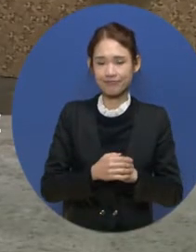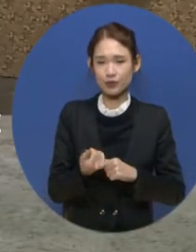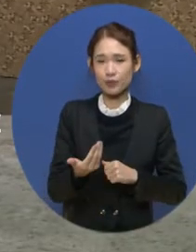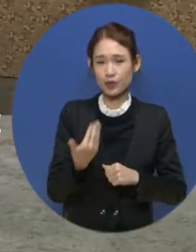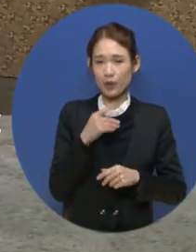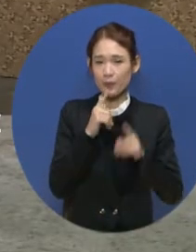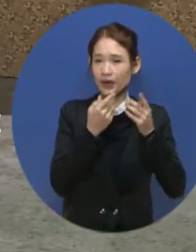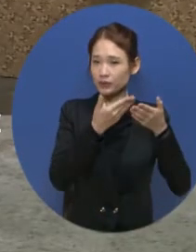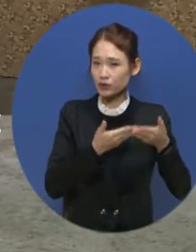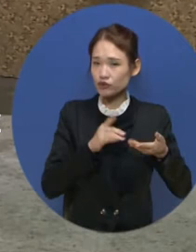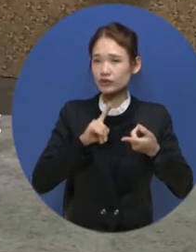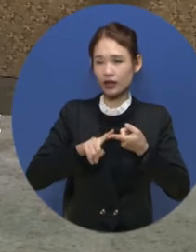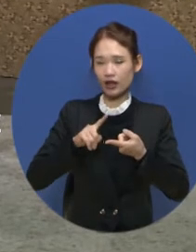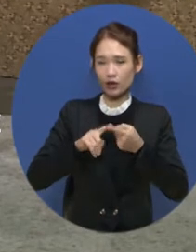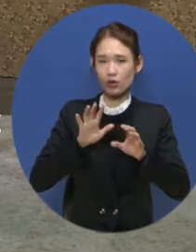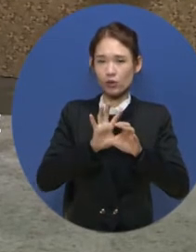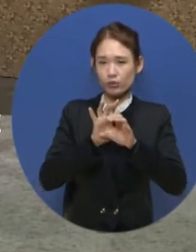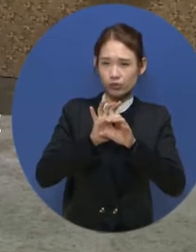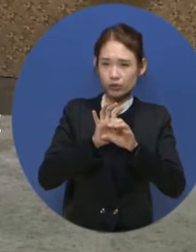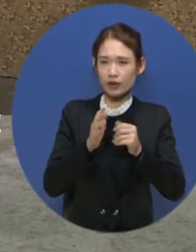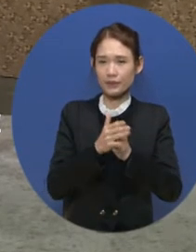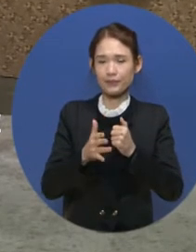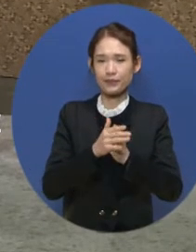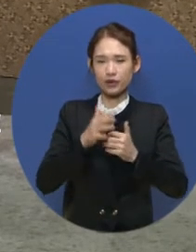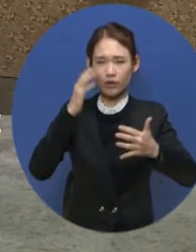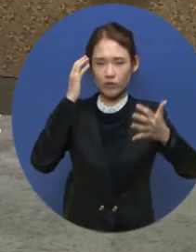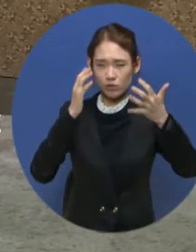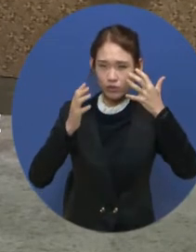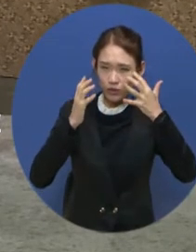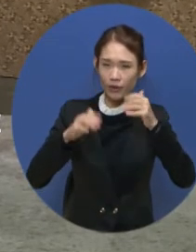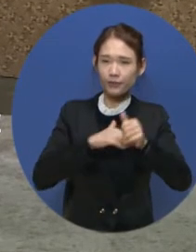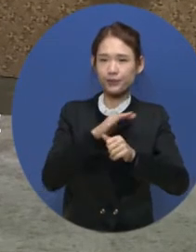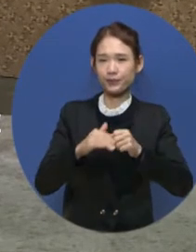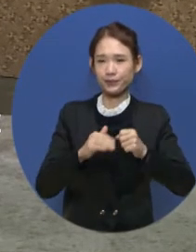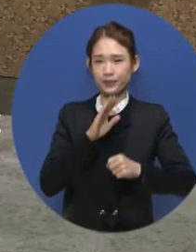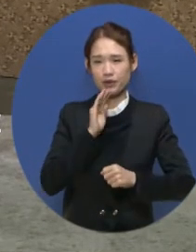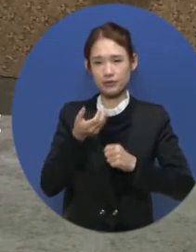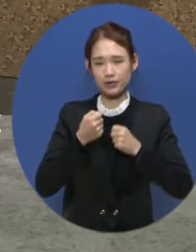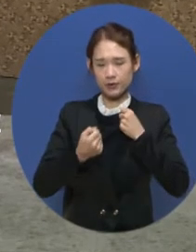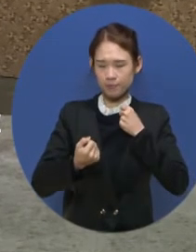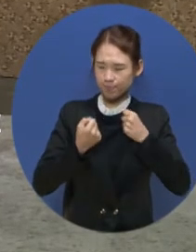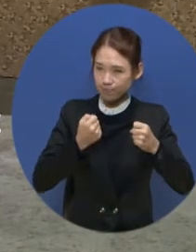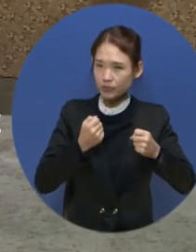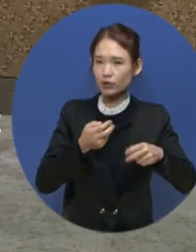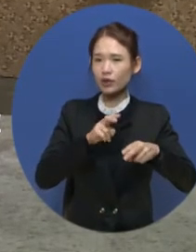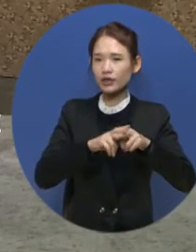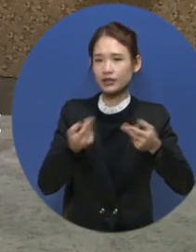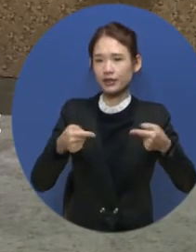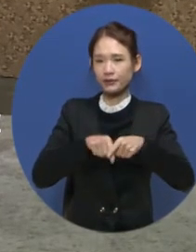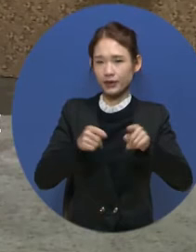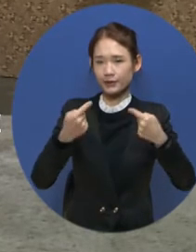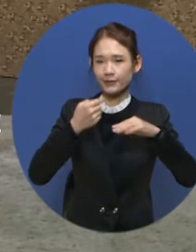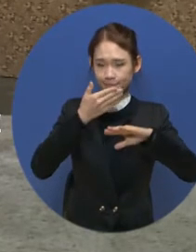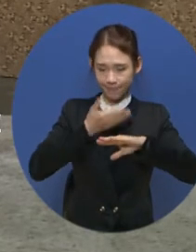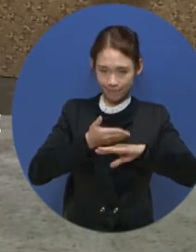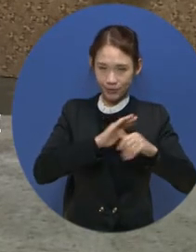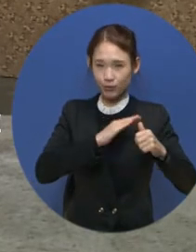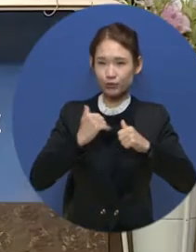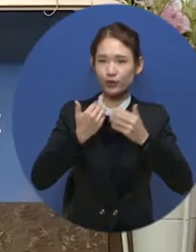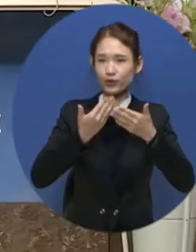말씀하신 것처럼 이 코로나 입으로 좀 혼란스러운 상황 임에도 불구하고 또 자리해 주셔서 대단히 감사 덜 나갈 수 있을